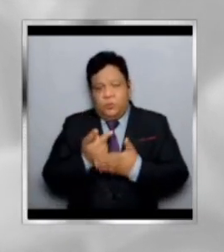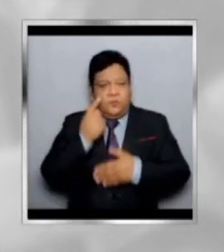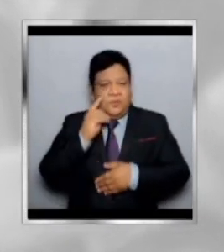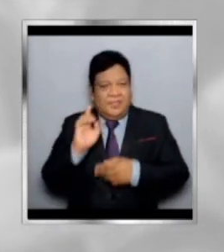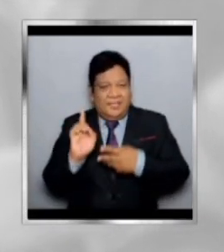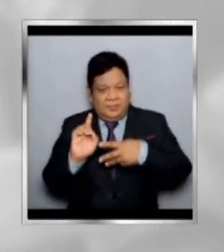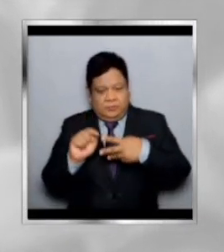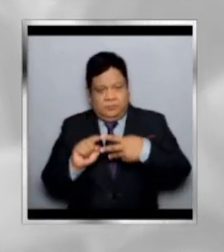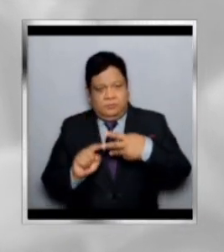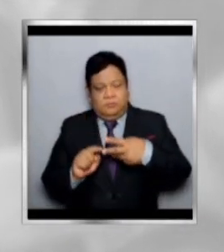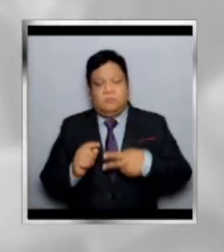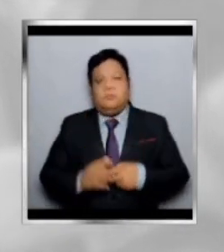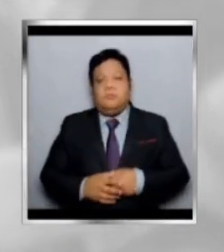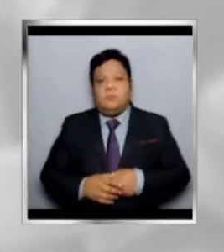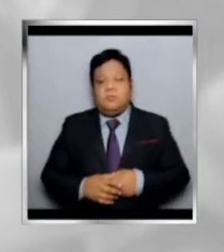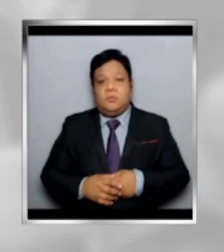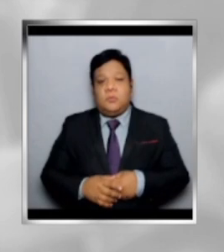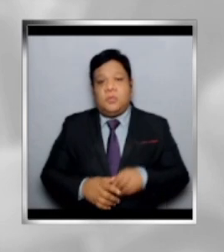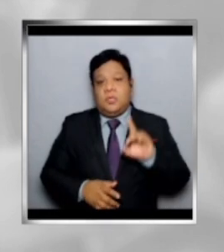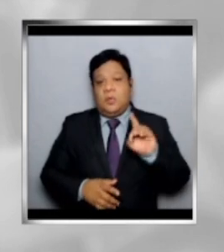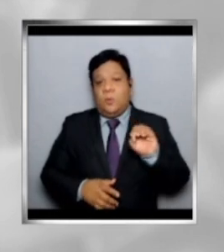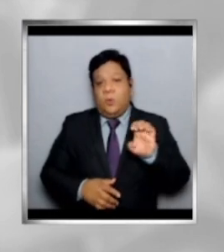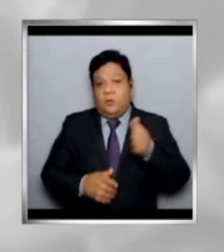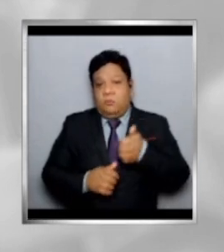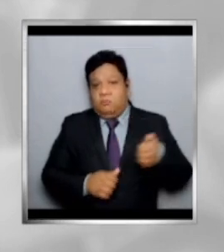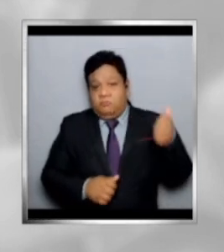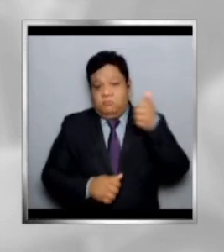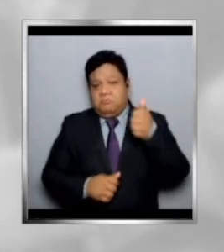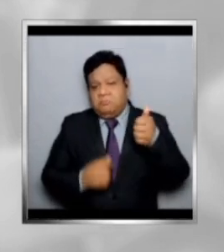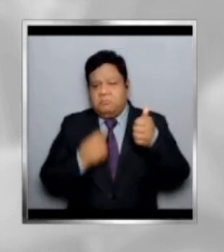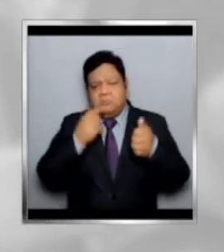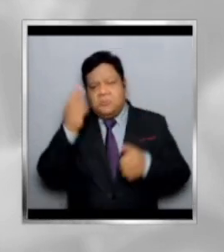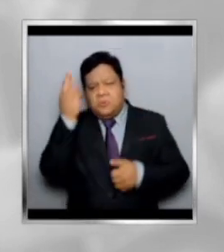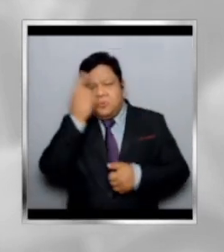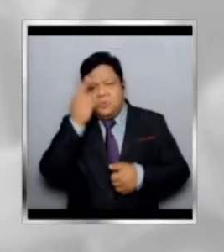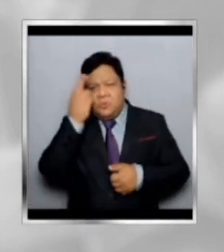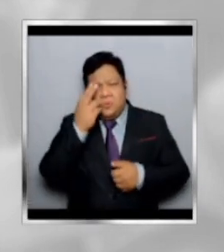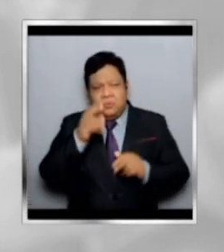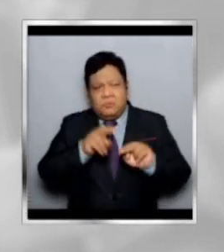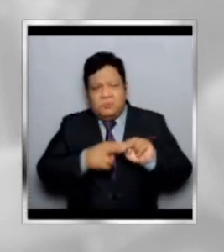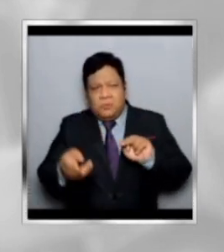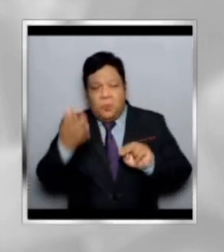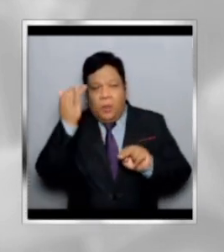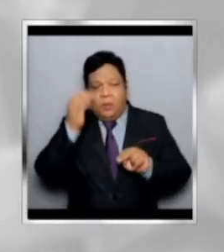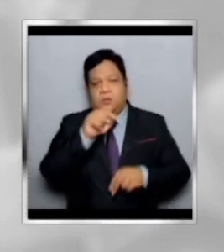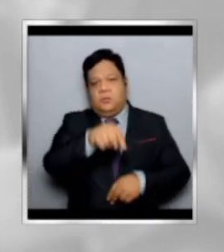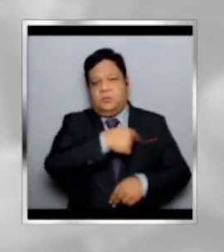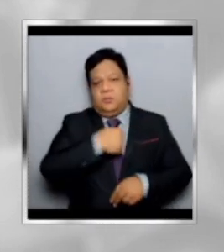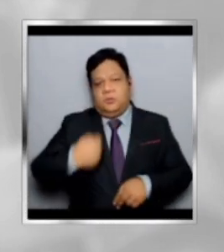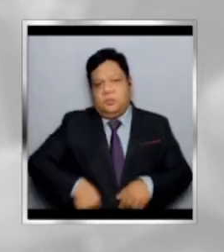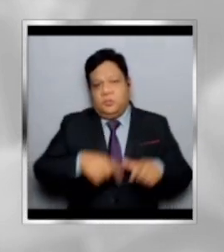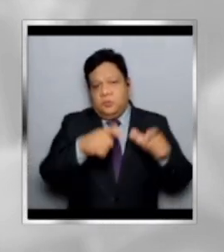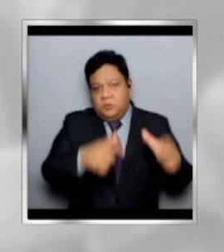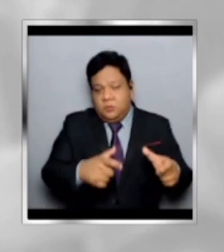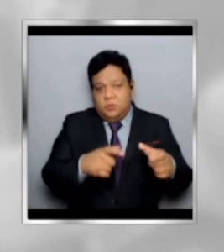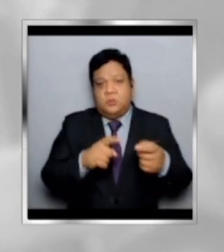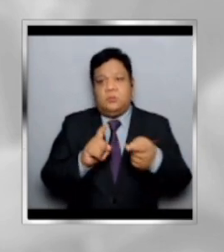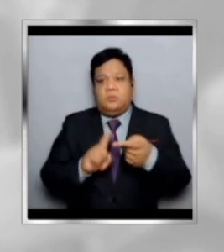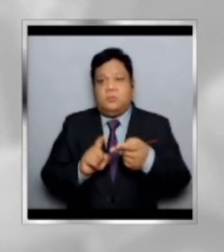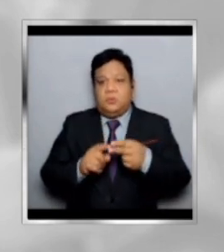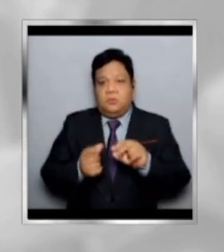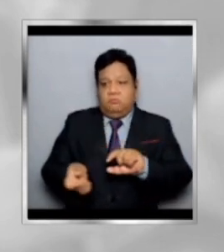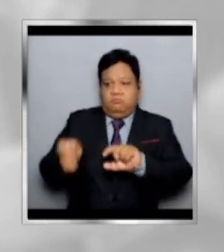Director Rino Abad ng DOE, kabilang sa madahilan ng posibleng rollback, ang lockdown sa China at interest hikes sa Amerika